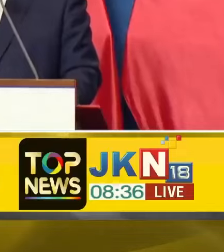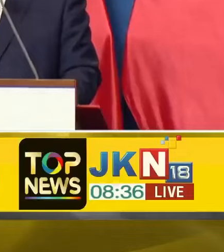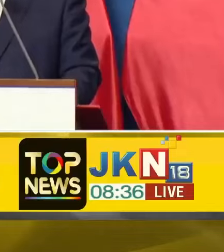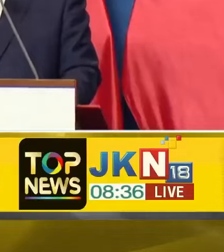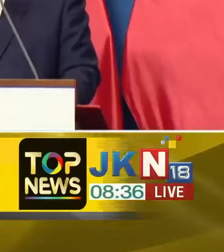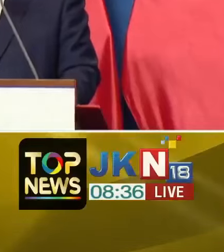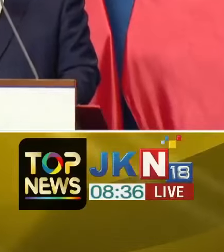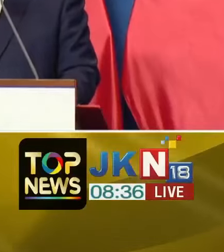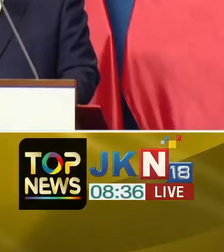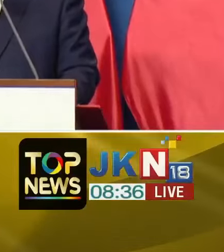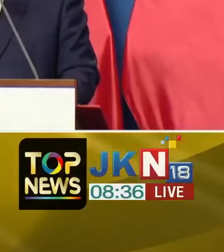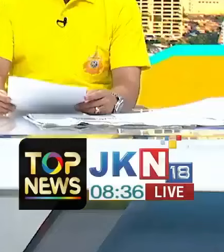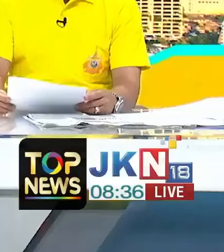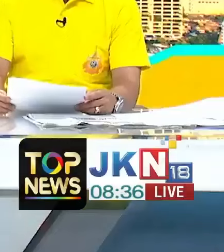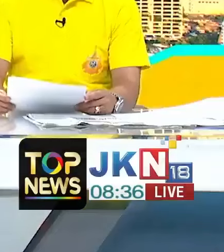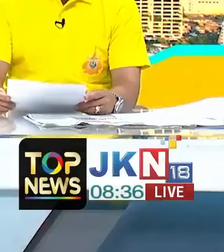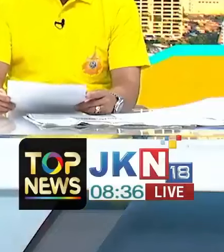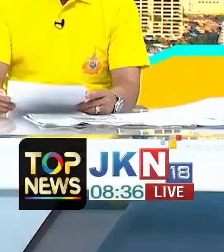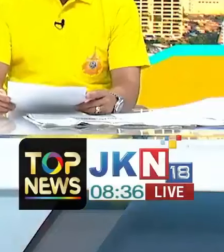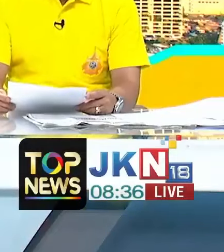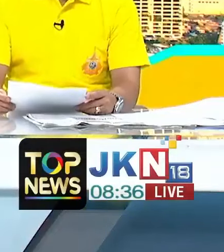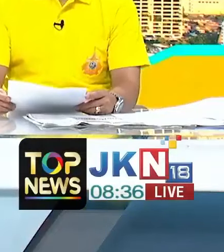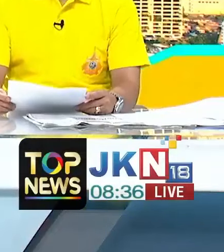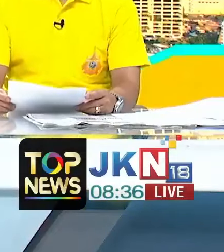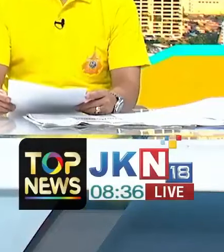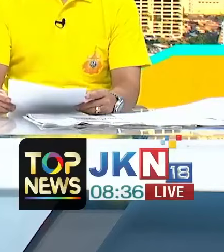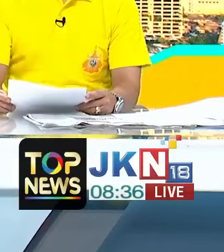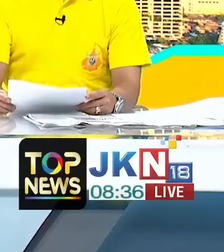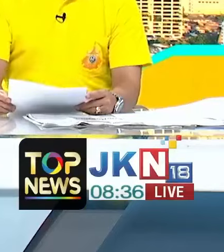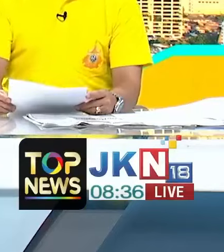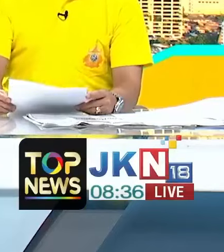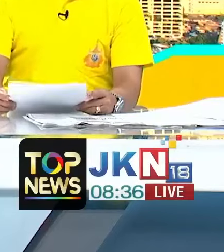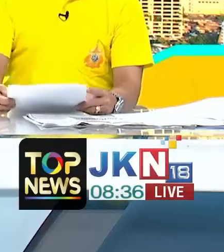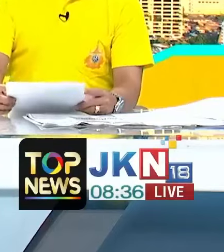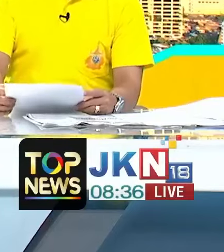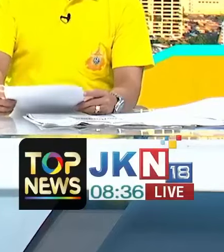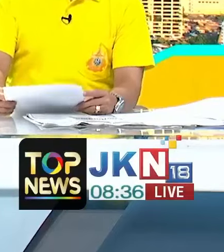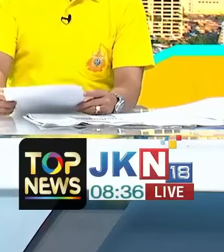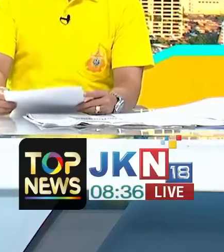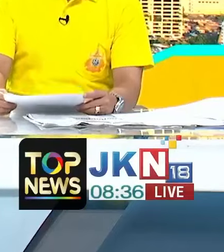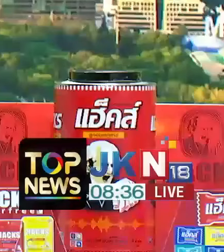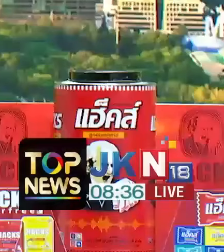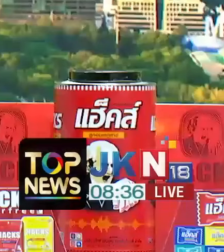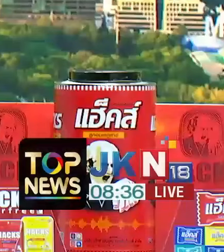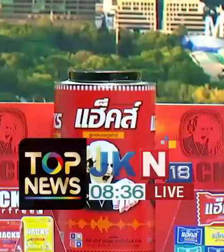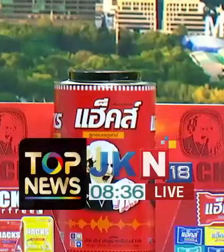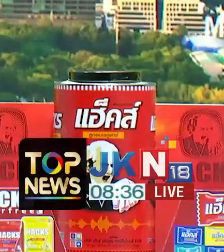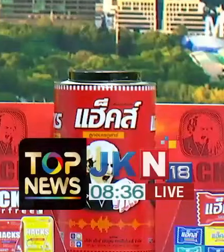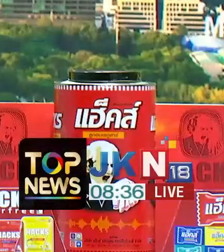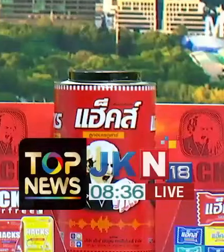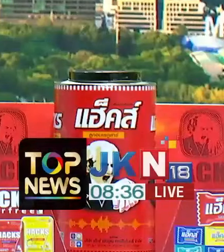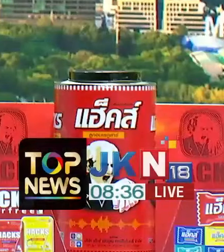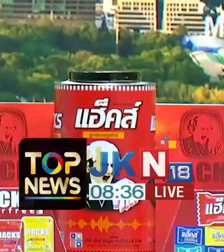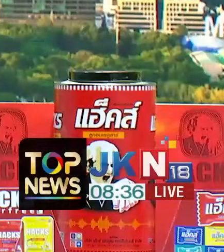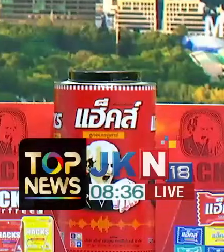กลับมาที่ไทยท่านผู้ชมครับการประชุมสภาครั้งที่5สมัยสามัญประจำปีครั้งที่1นี่นะฮะเ